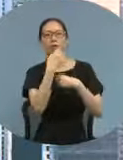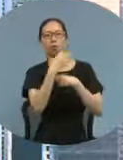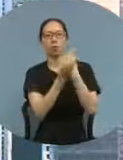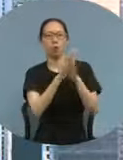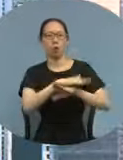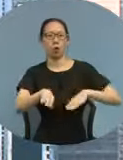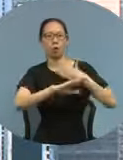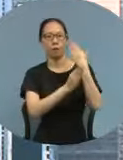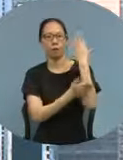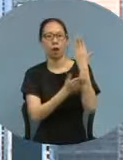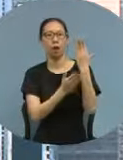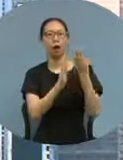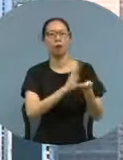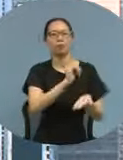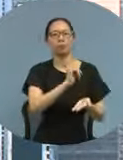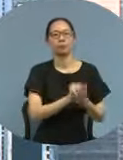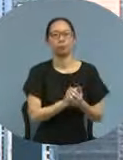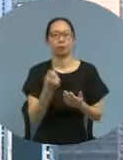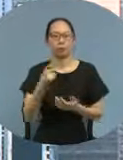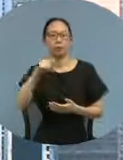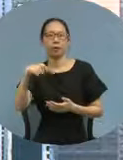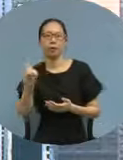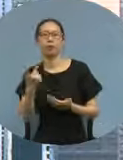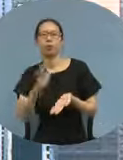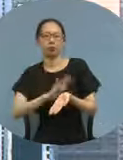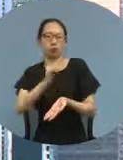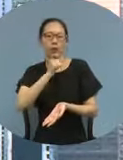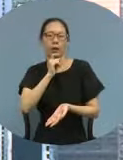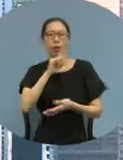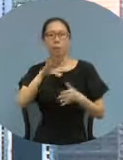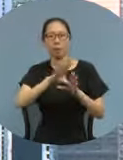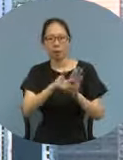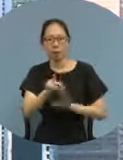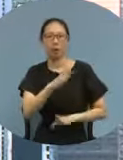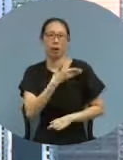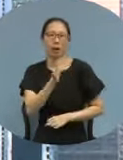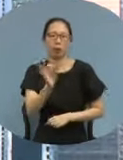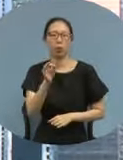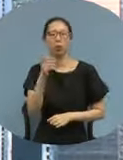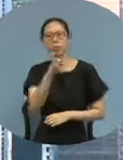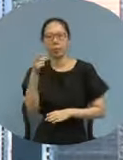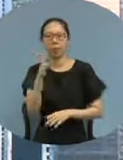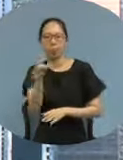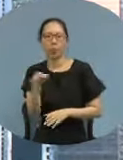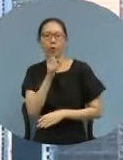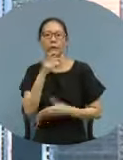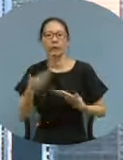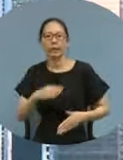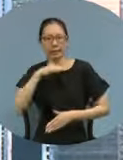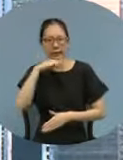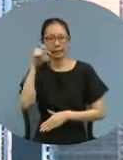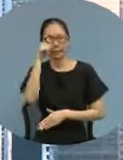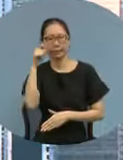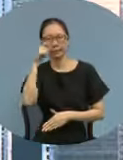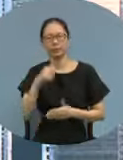違反香港的國安法，當然也都有違反其他的刑事罪行，包括無牌管有彈藥，現在是保釋